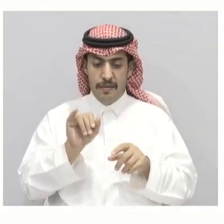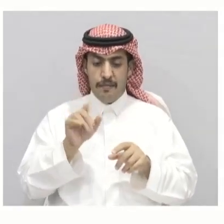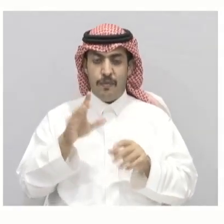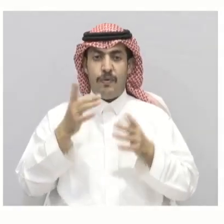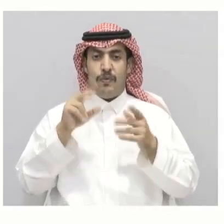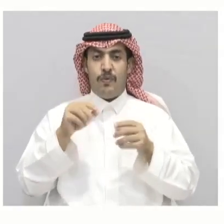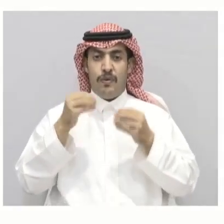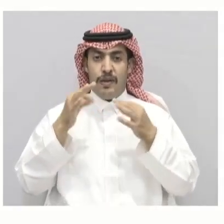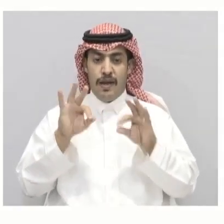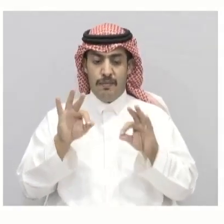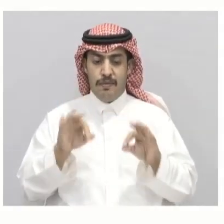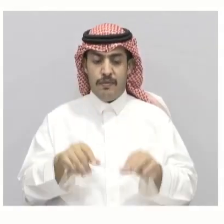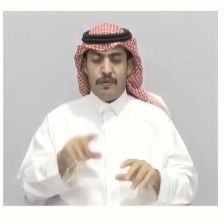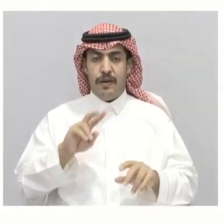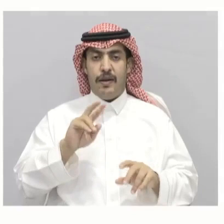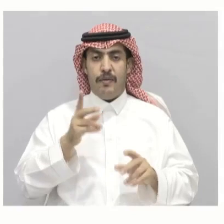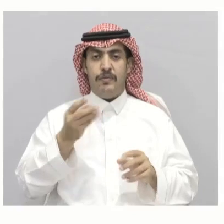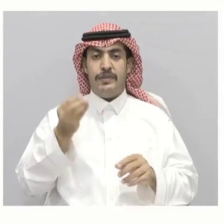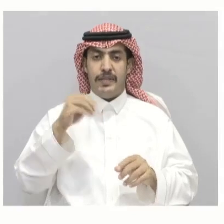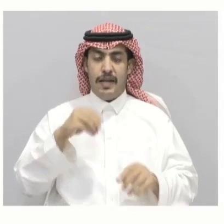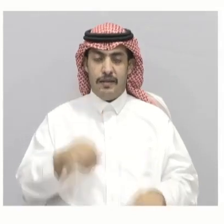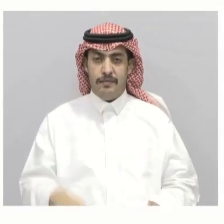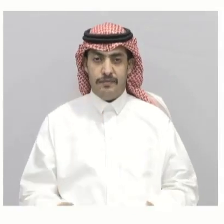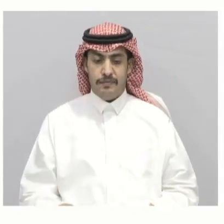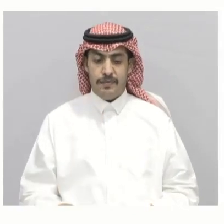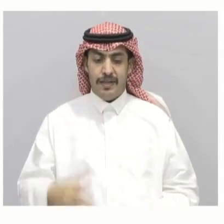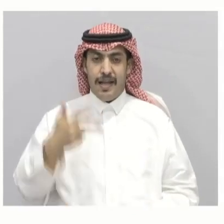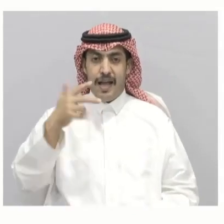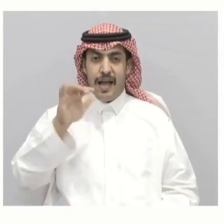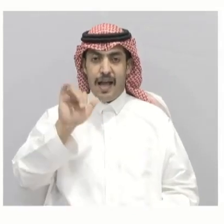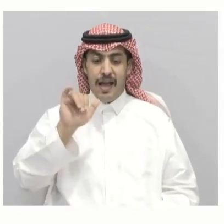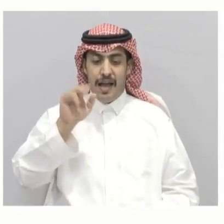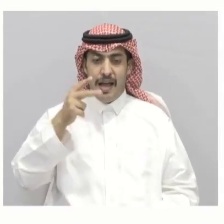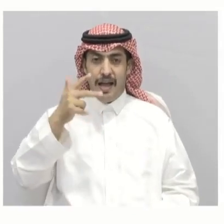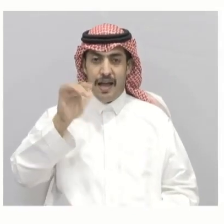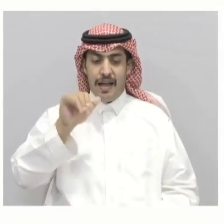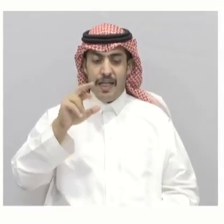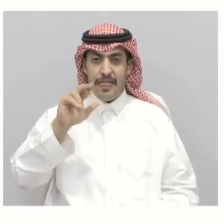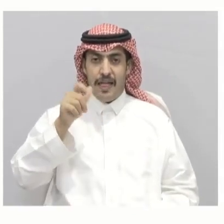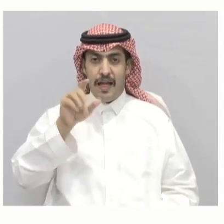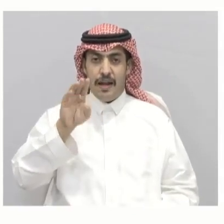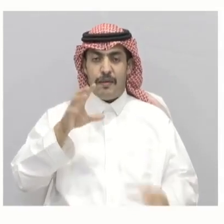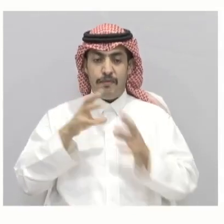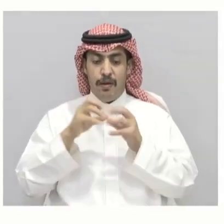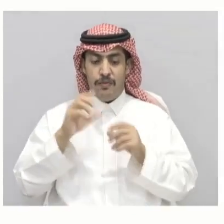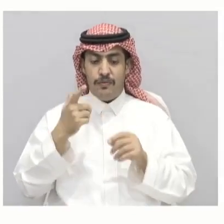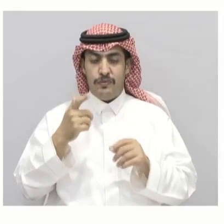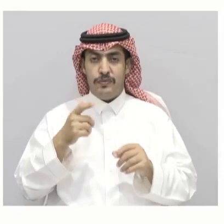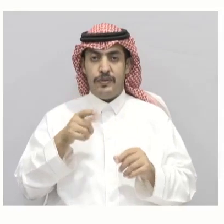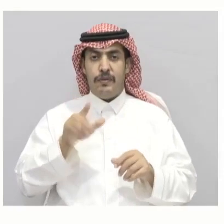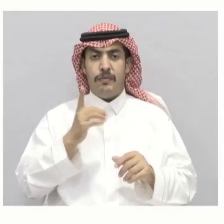متكاملتين غير ذلك غير ذلك ماذا يقصد فيها احسنتم